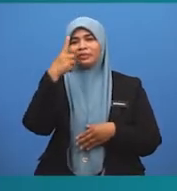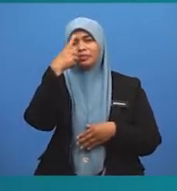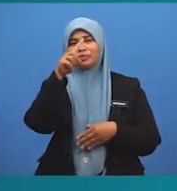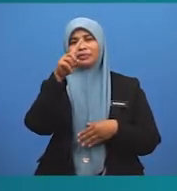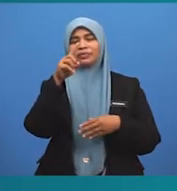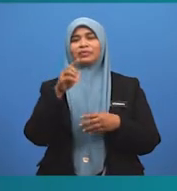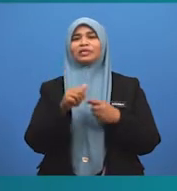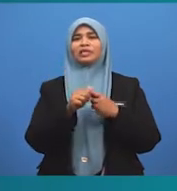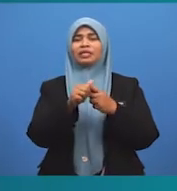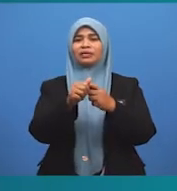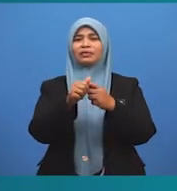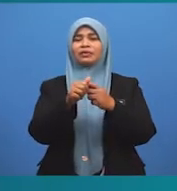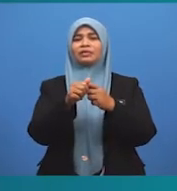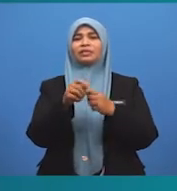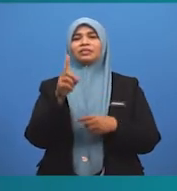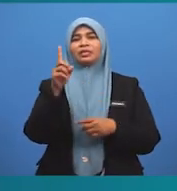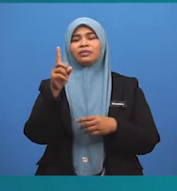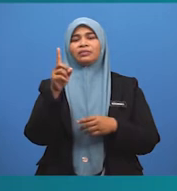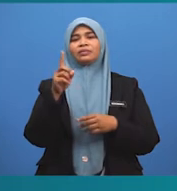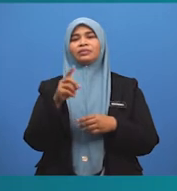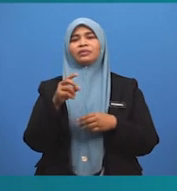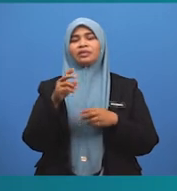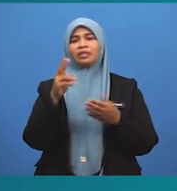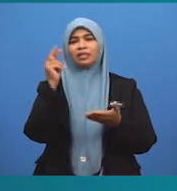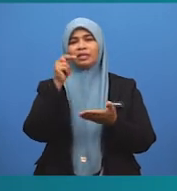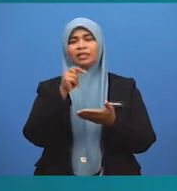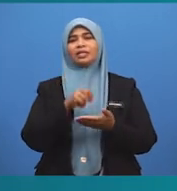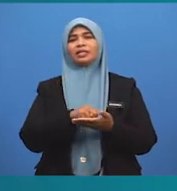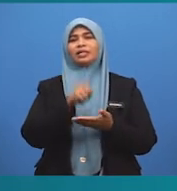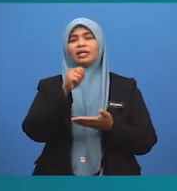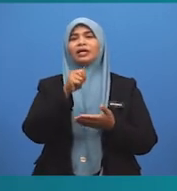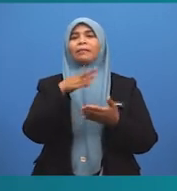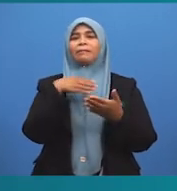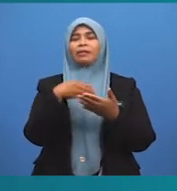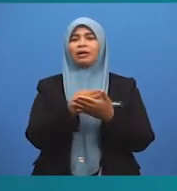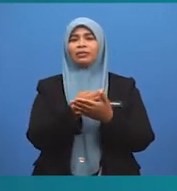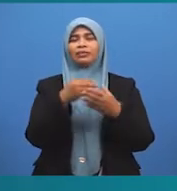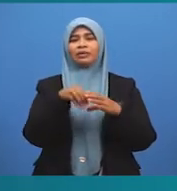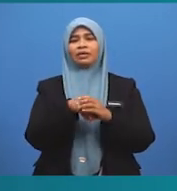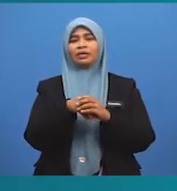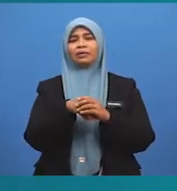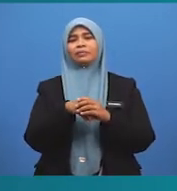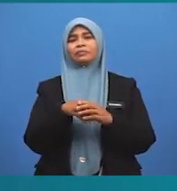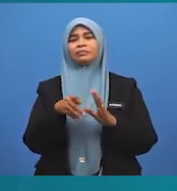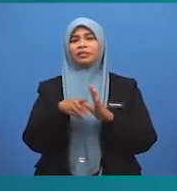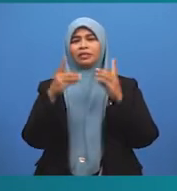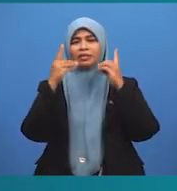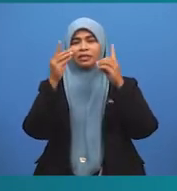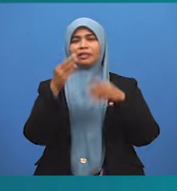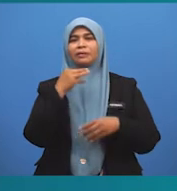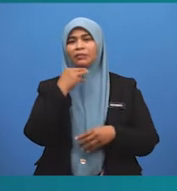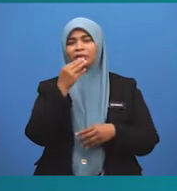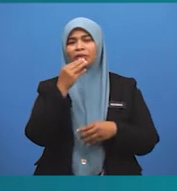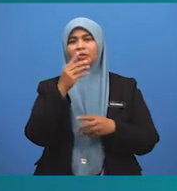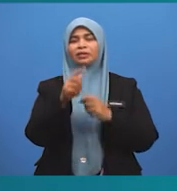untuk mengikuti satu lagi nilai baharu dalam mata pelajaran pendidikan